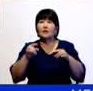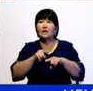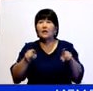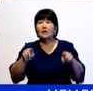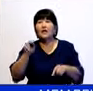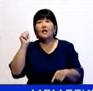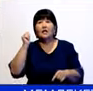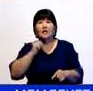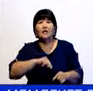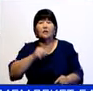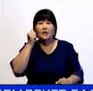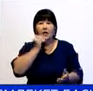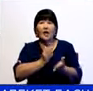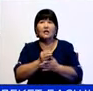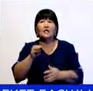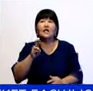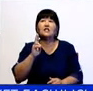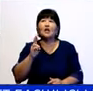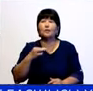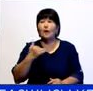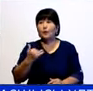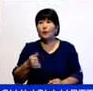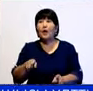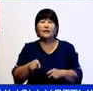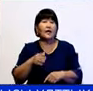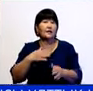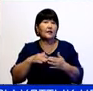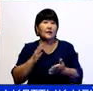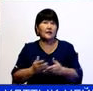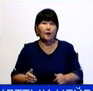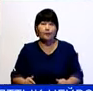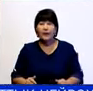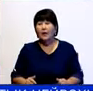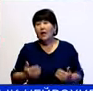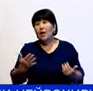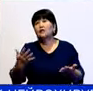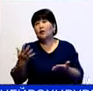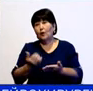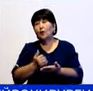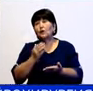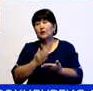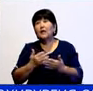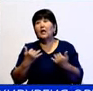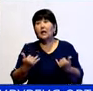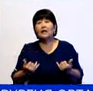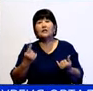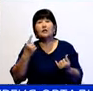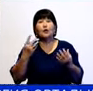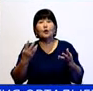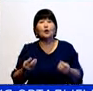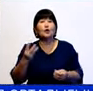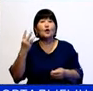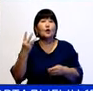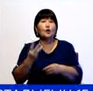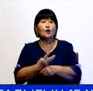Еңбек ардагері Жақсылық Қыпшақбайұлы бұған дән риза. Қазір қол жетімді болып тұр. Енді қазір күніге 3